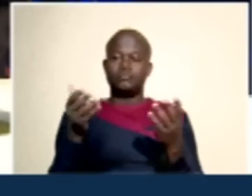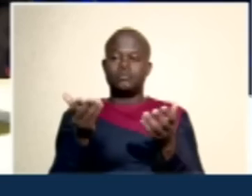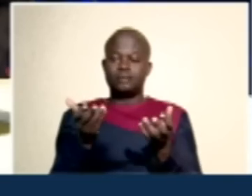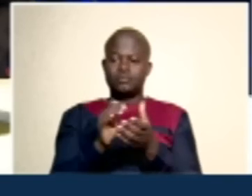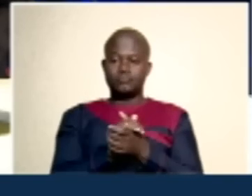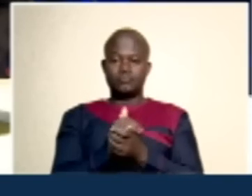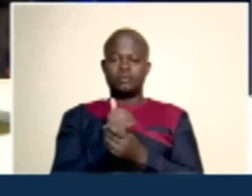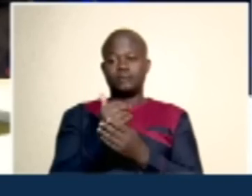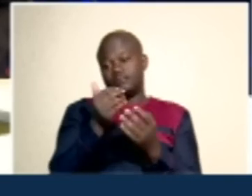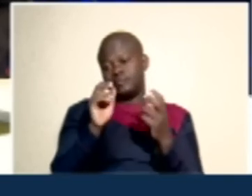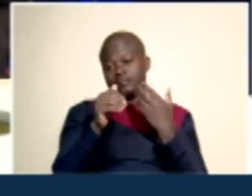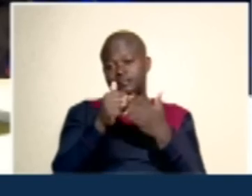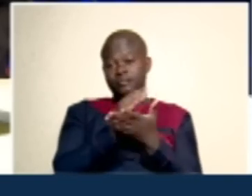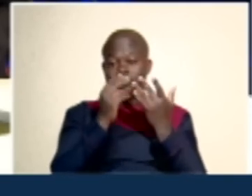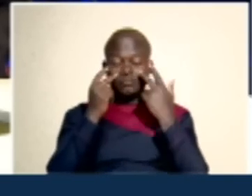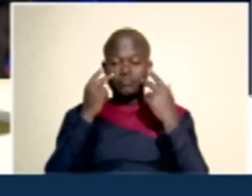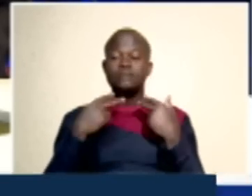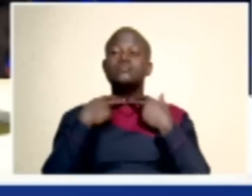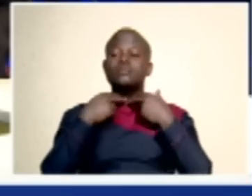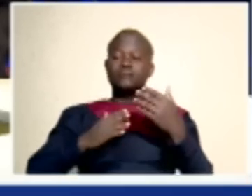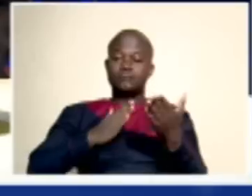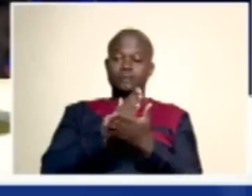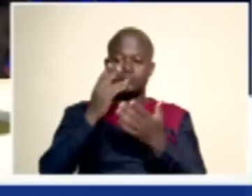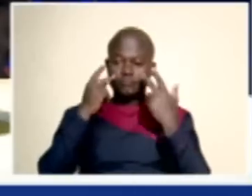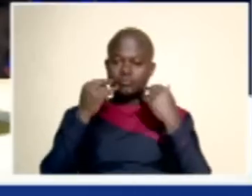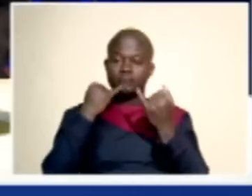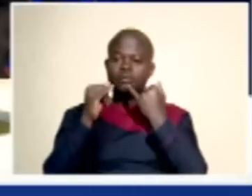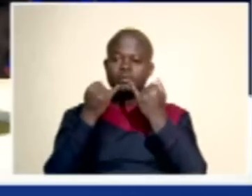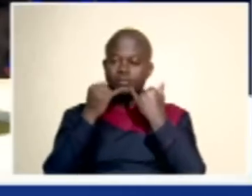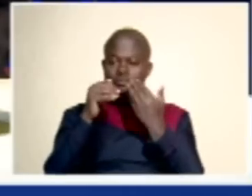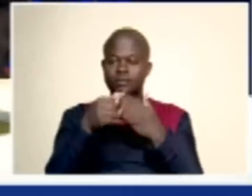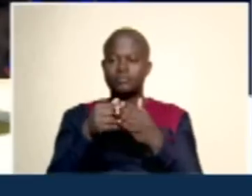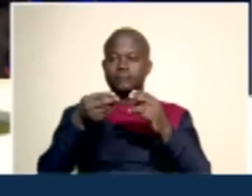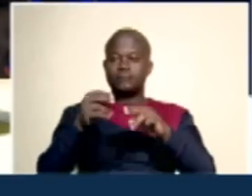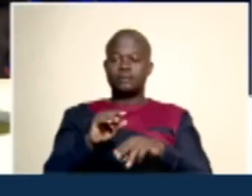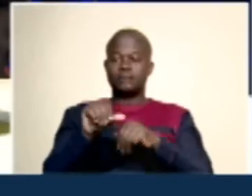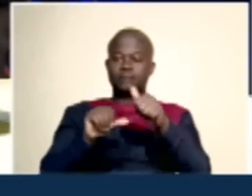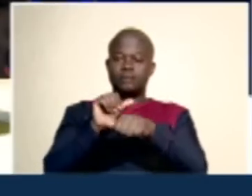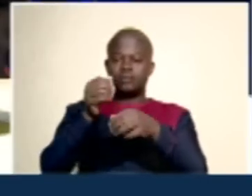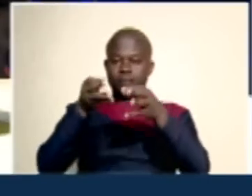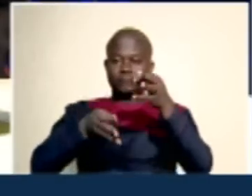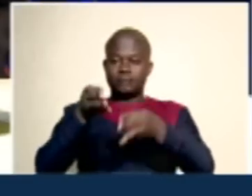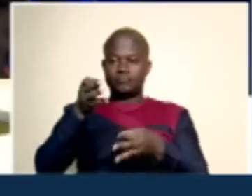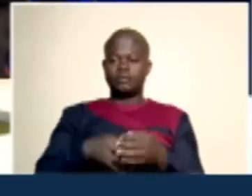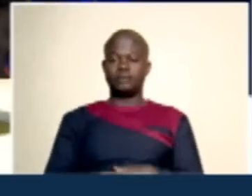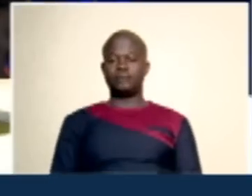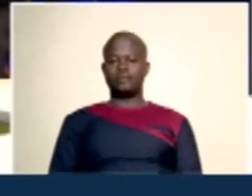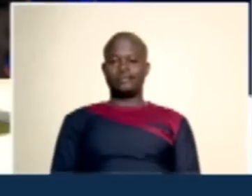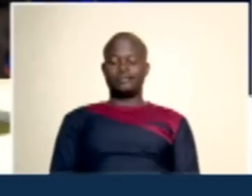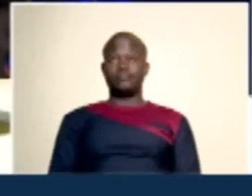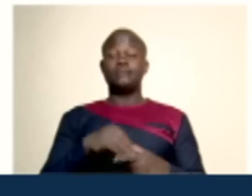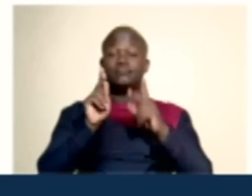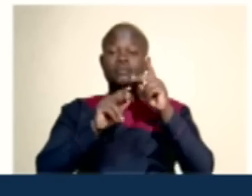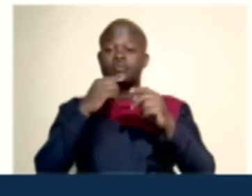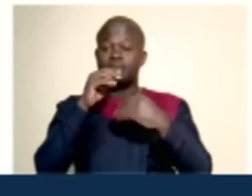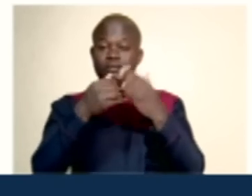nizihe ko hari abifata nko kuniga uburenganzira bwo kubona amakuru n'imigendekere kubijyanye n'imigendekere y'imanza abarimo bavuga gutyo ngira